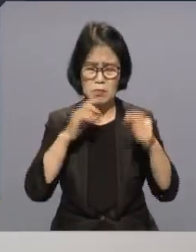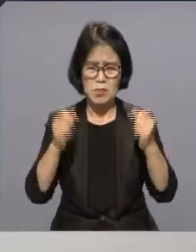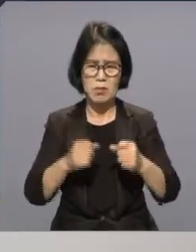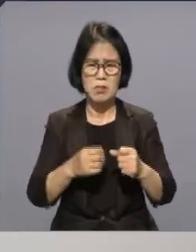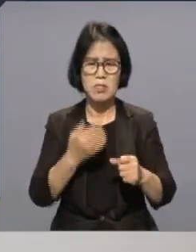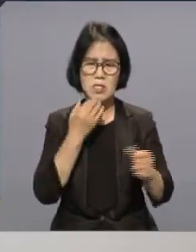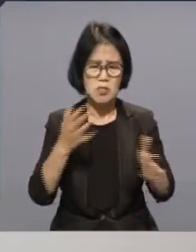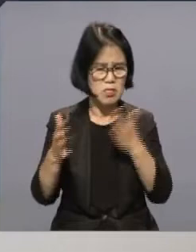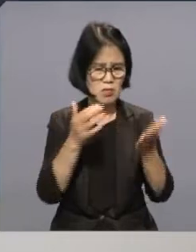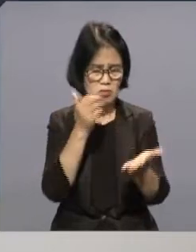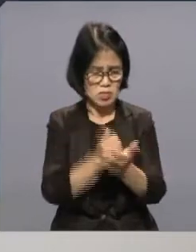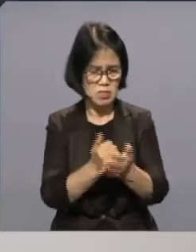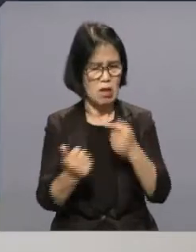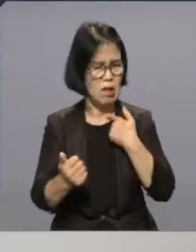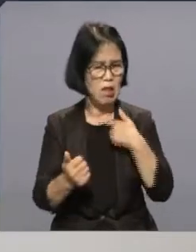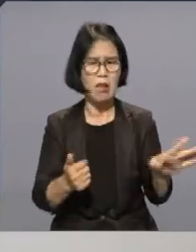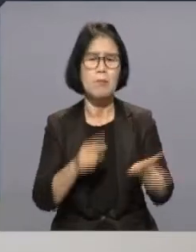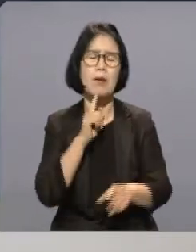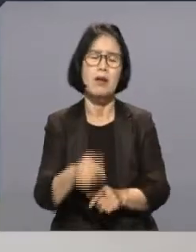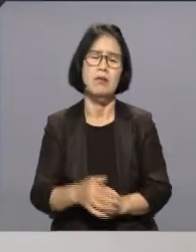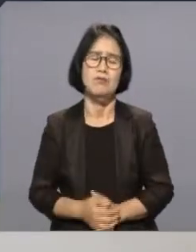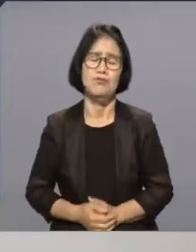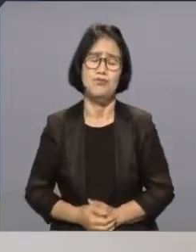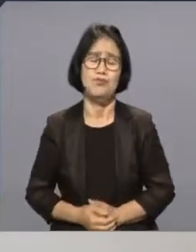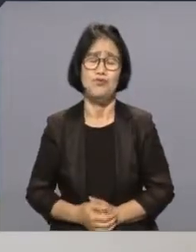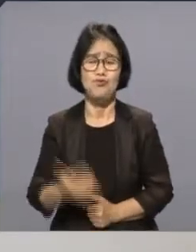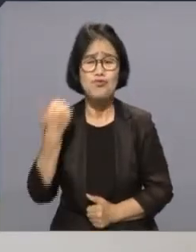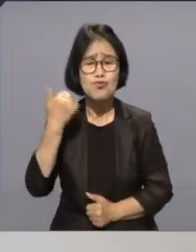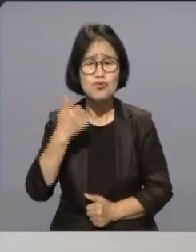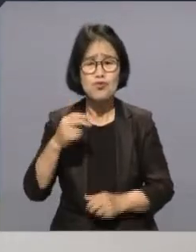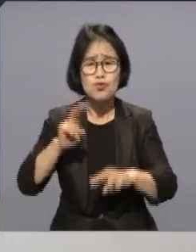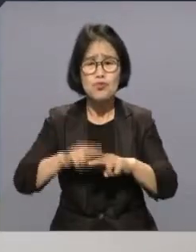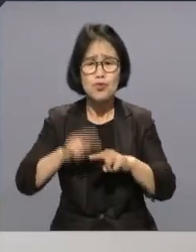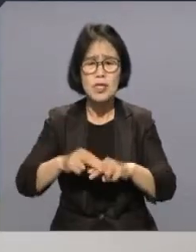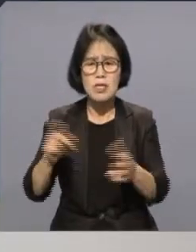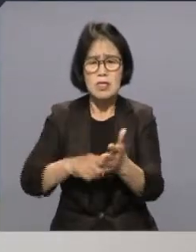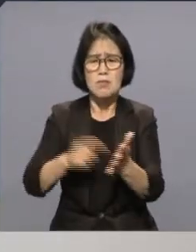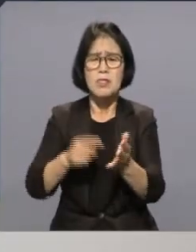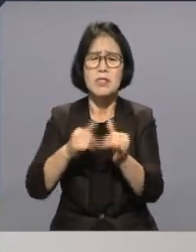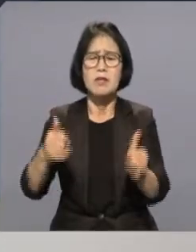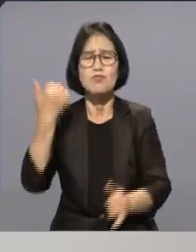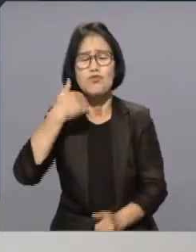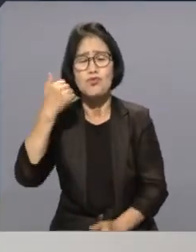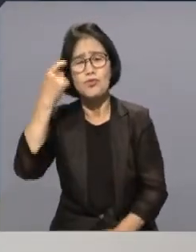내두릅니다. 어떻게 생각하십니까? 누가 우물가에서 숭늉 찾는다 생각하십니까?